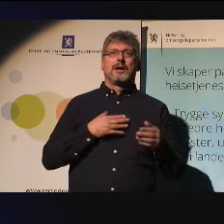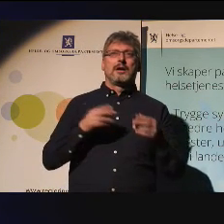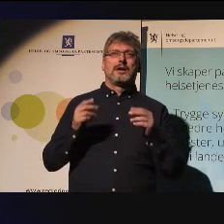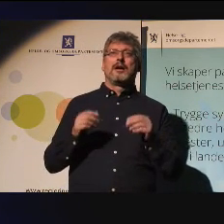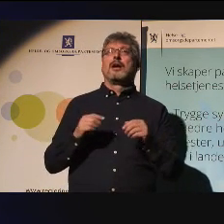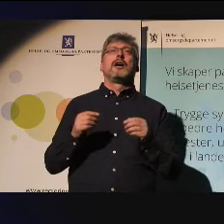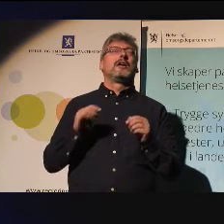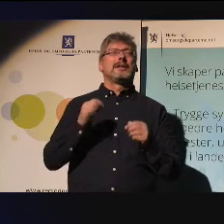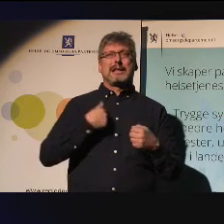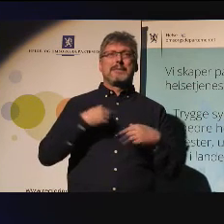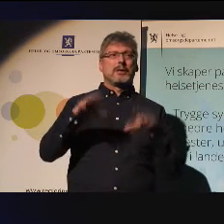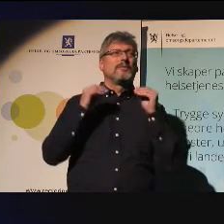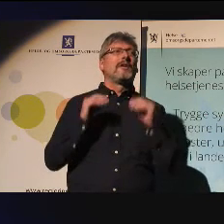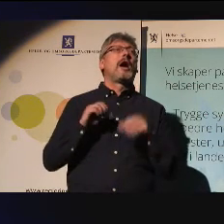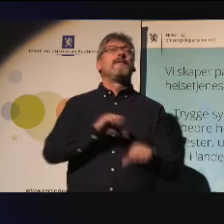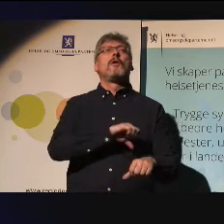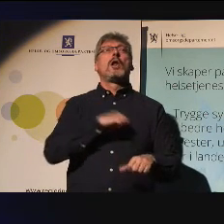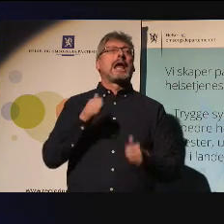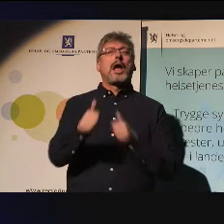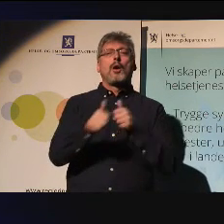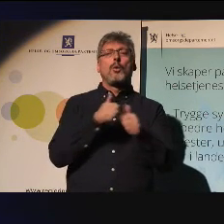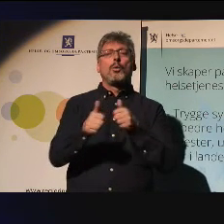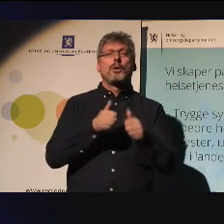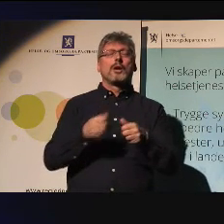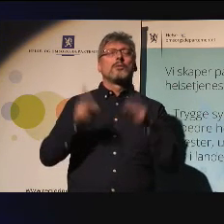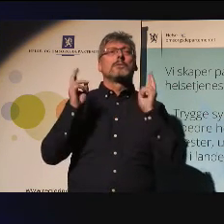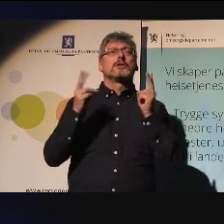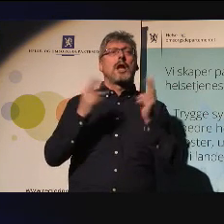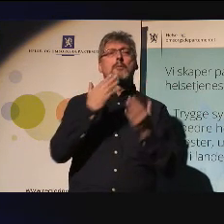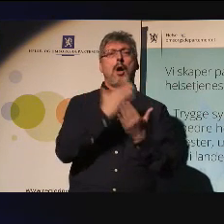lenge konkurrert om de samme oppgavene.